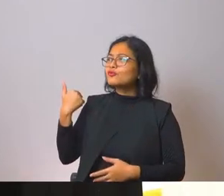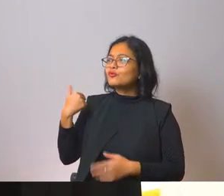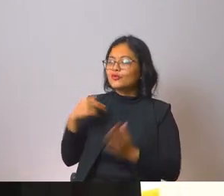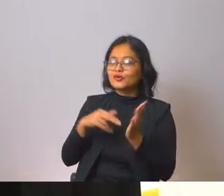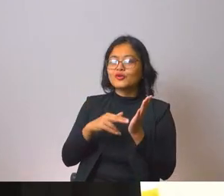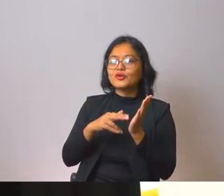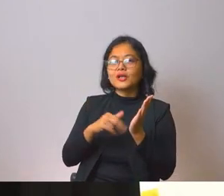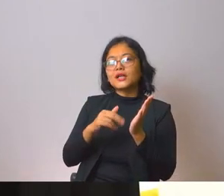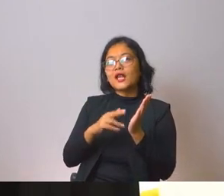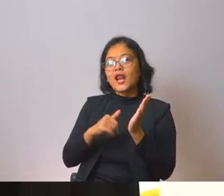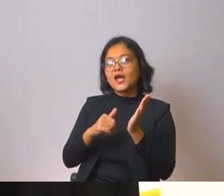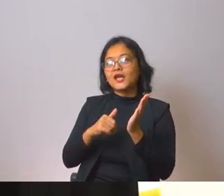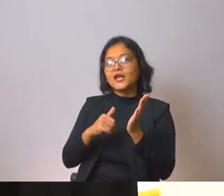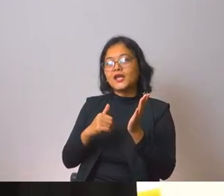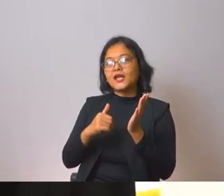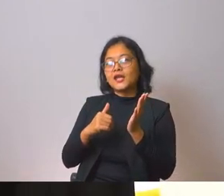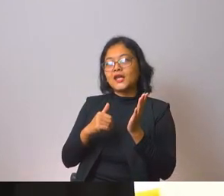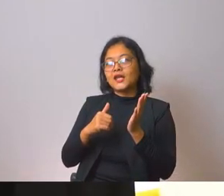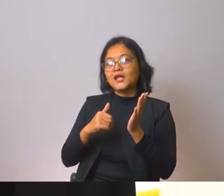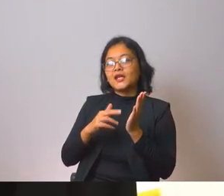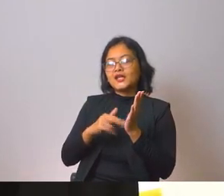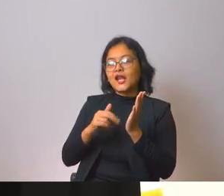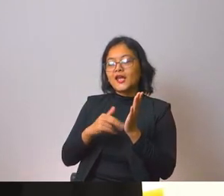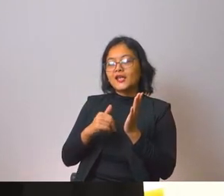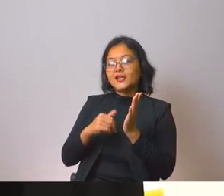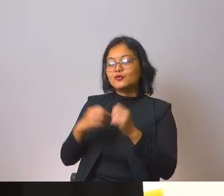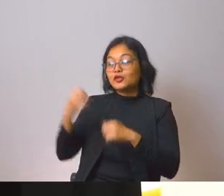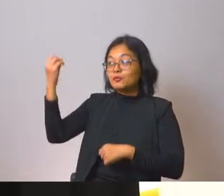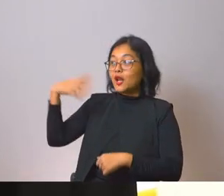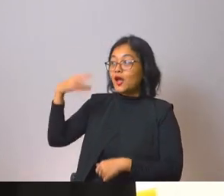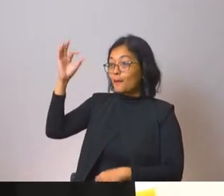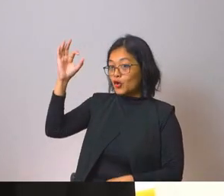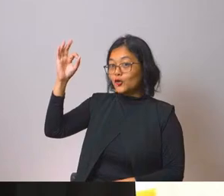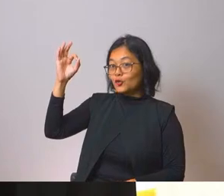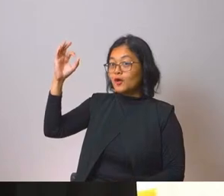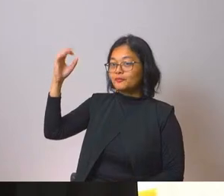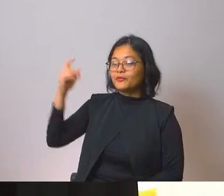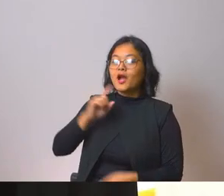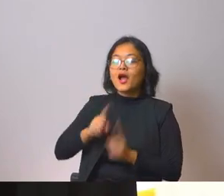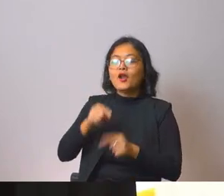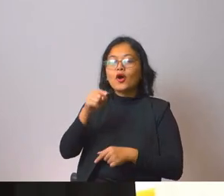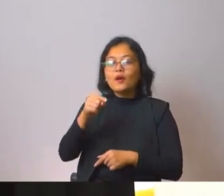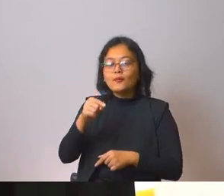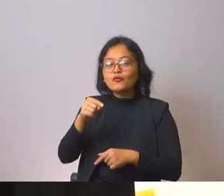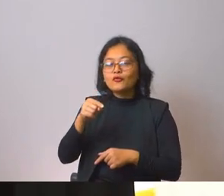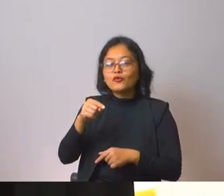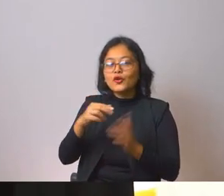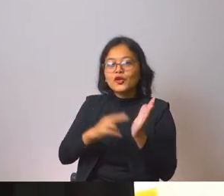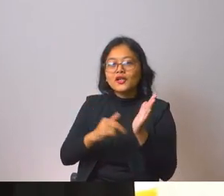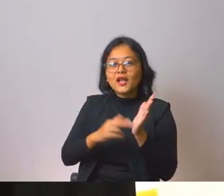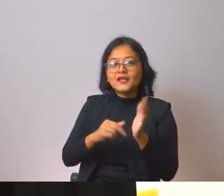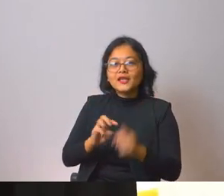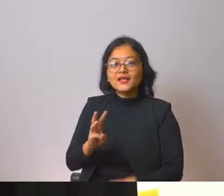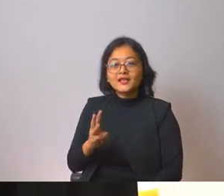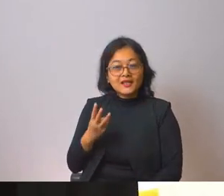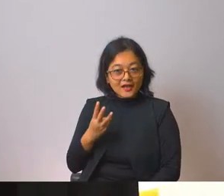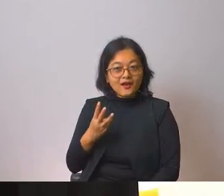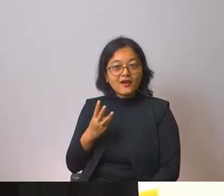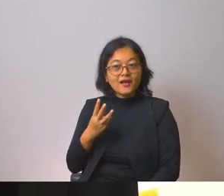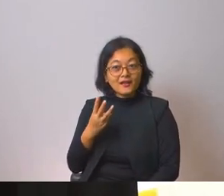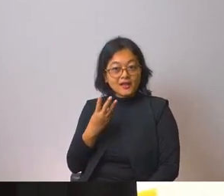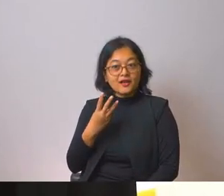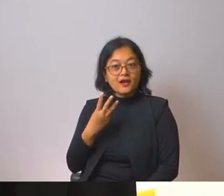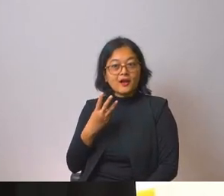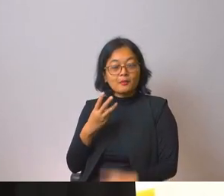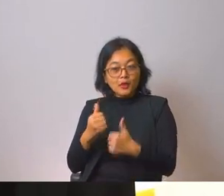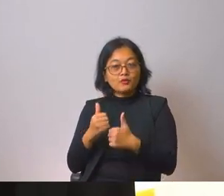gitu. Oke. Kalau kamu bisa masuk 3 besar nanti dibeliin ayam goreng, gak boleh sebut merek ya Kak. Ayam goreng yang seember itu